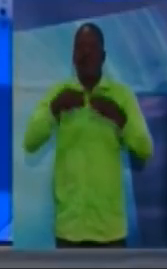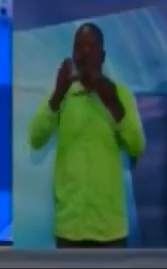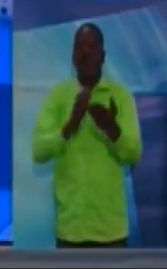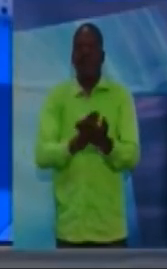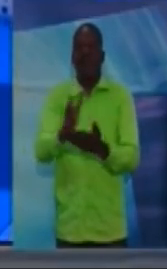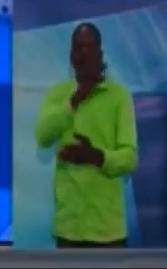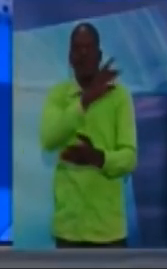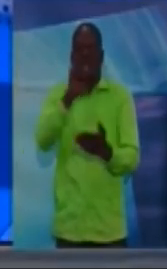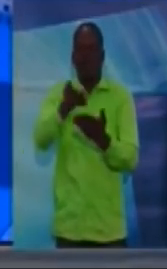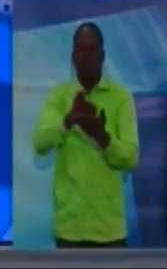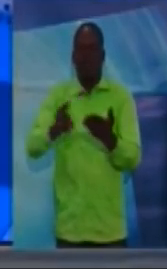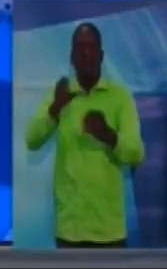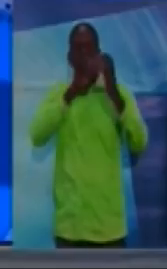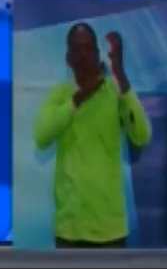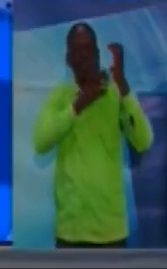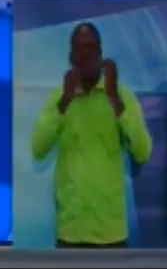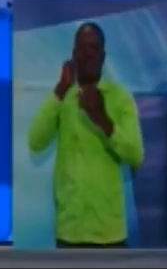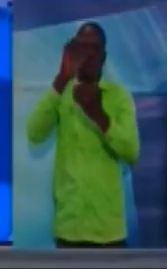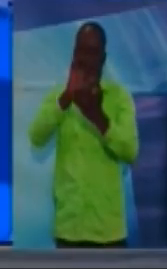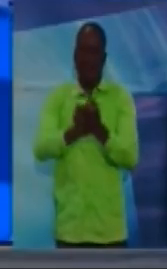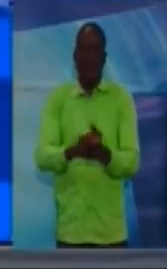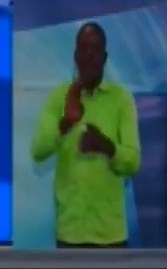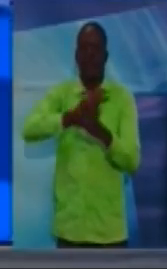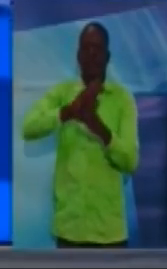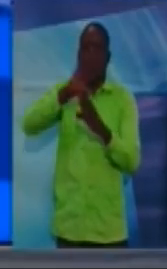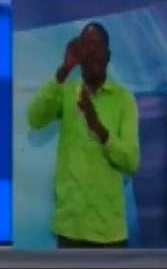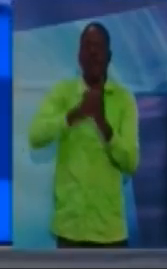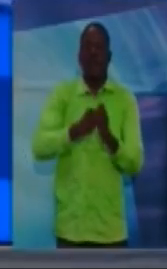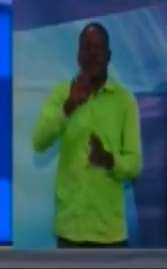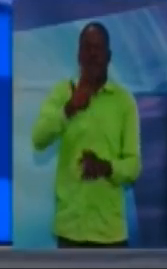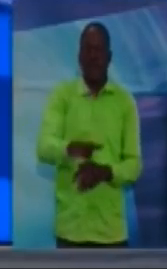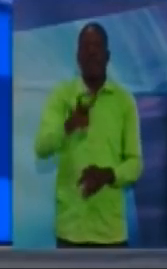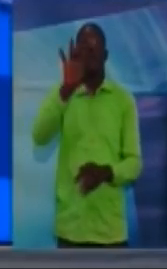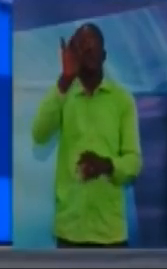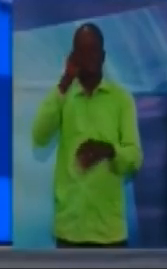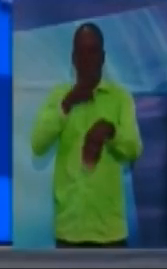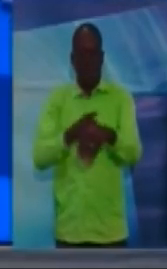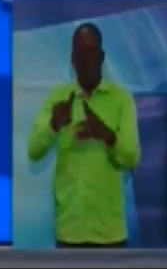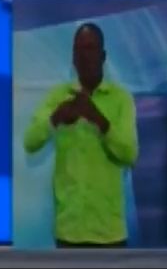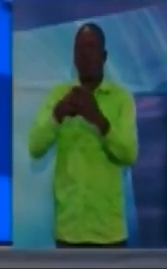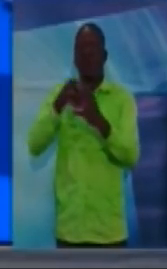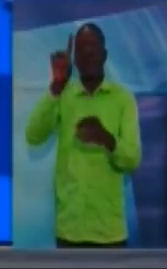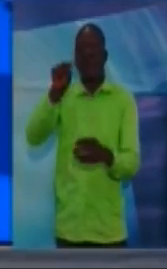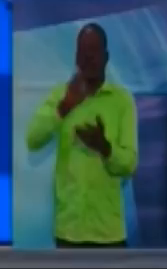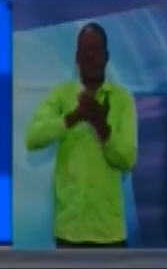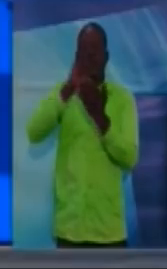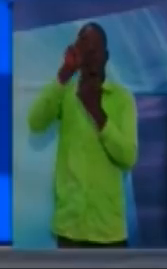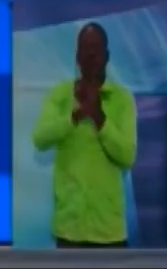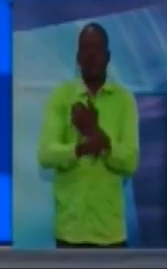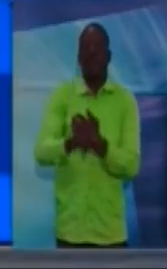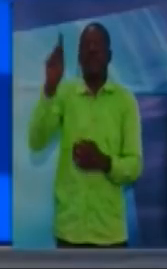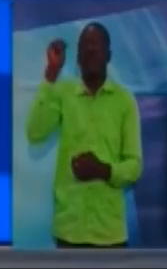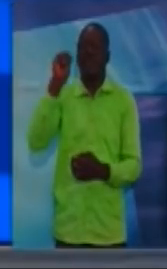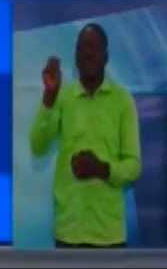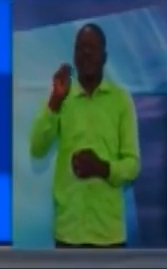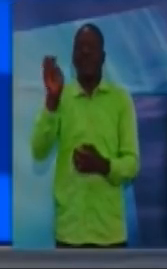le département en charge de la femme. La formation de 48 heures a débuté ce 20 juin. Le témoignage de Amadou Ilboudo